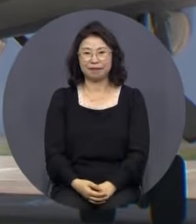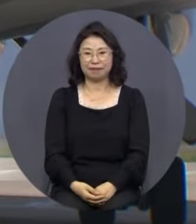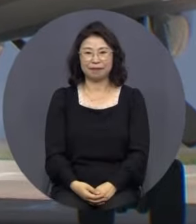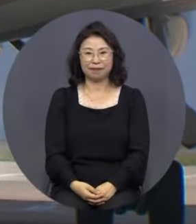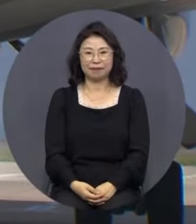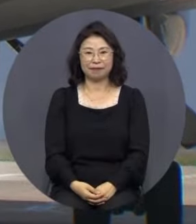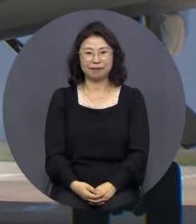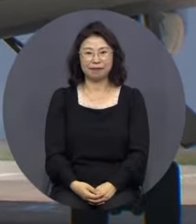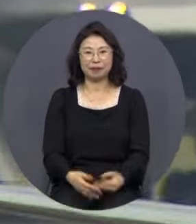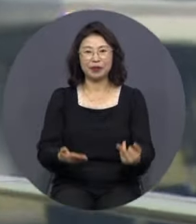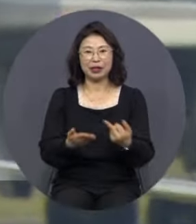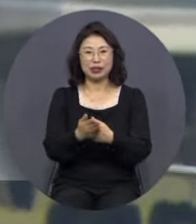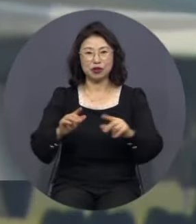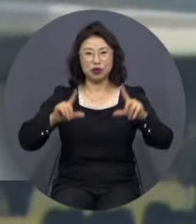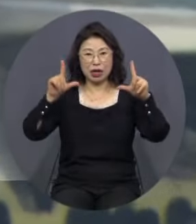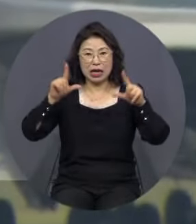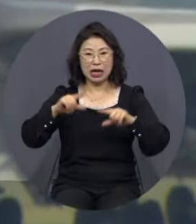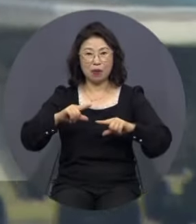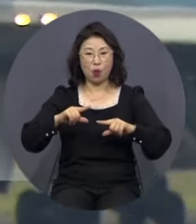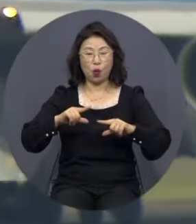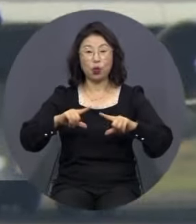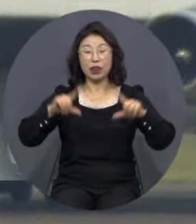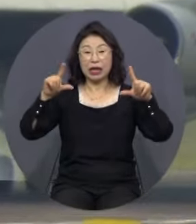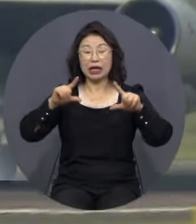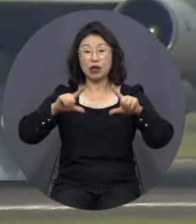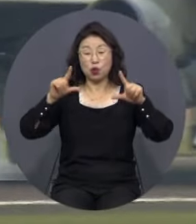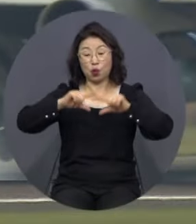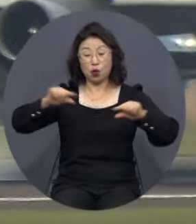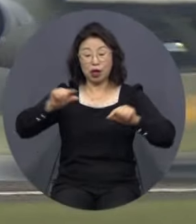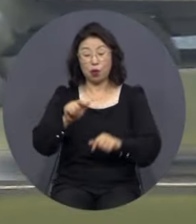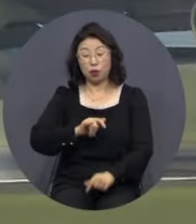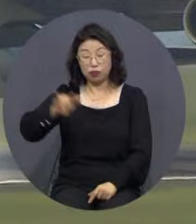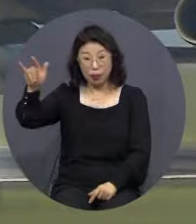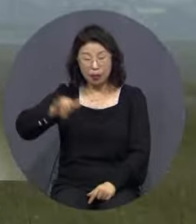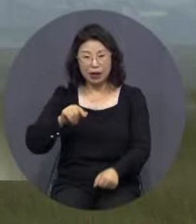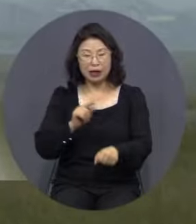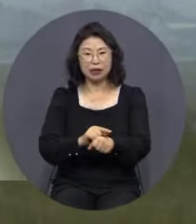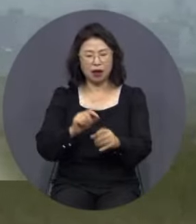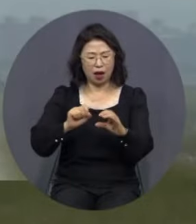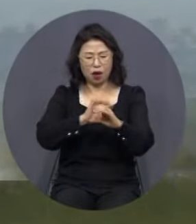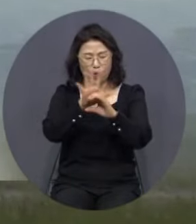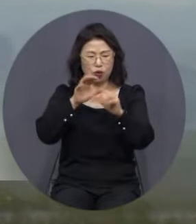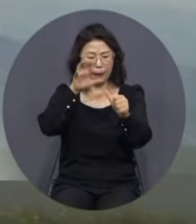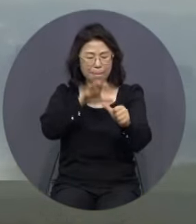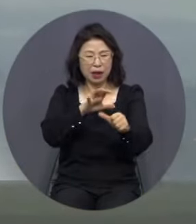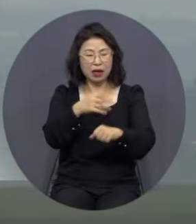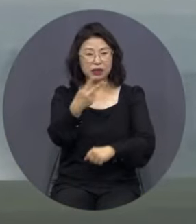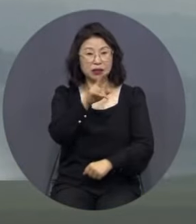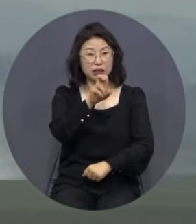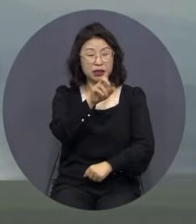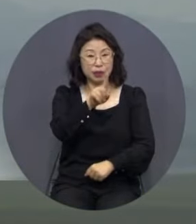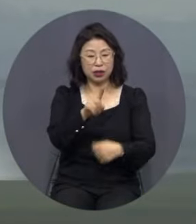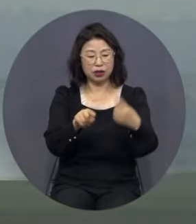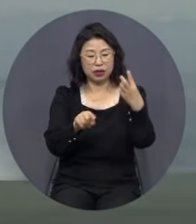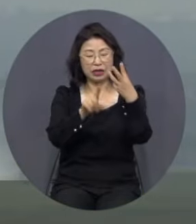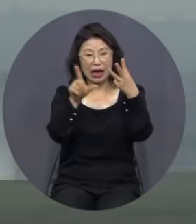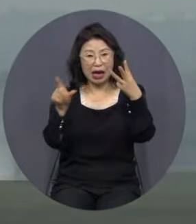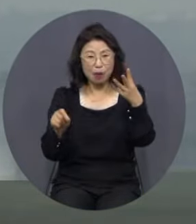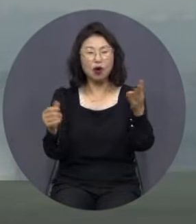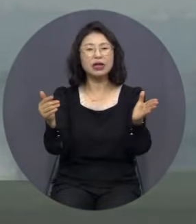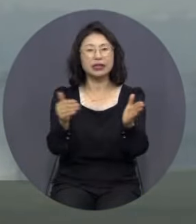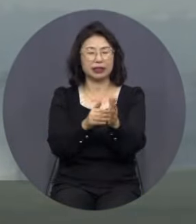예정입니다 제주와 도쿄 직항 노서은 코로나 19 팬데믹으로 지난 2021년 3월 운항을